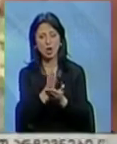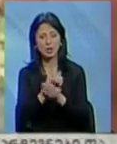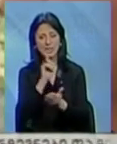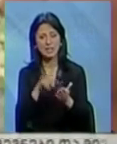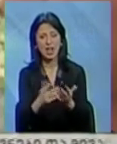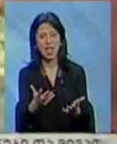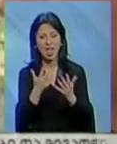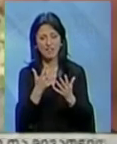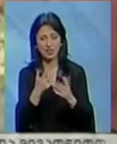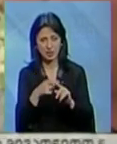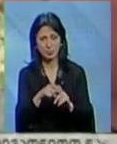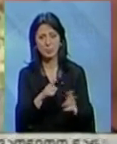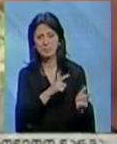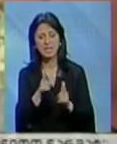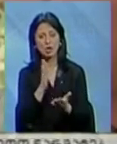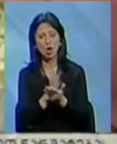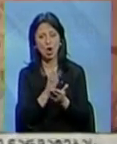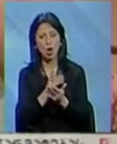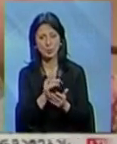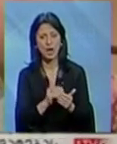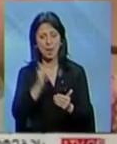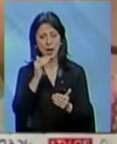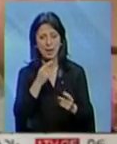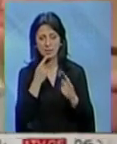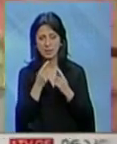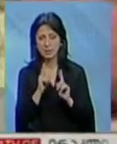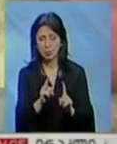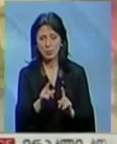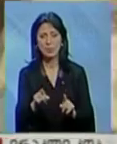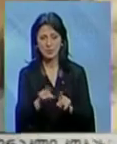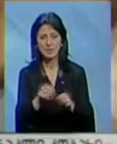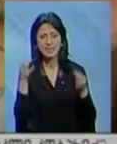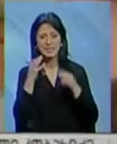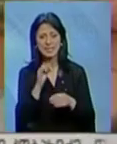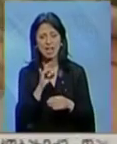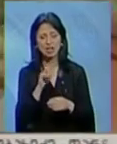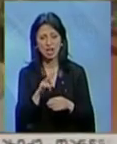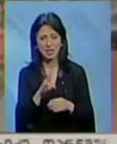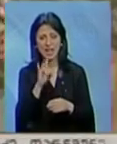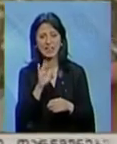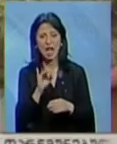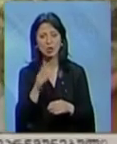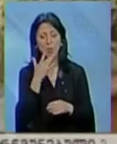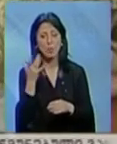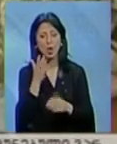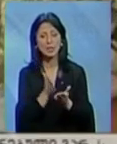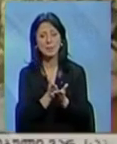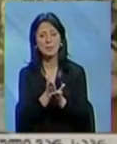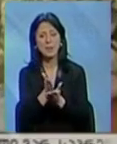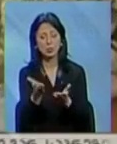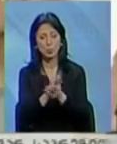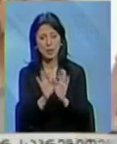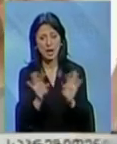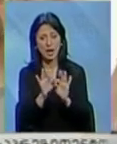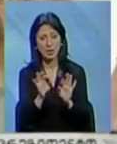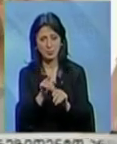საკითხზე ეფექტიან შეკავებასა და მზადყოფნის დონის ამაღლებაზე ისაუბრა. მან სერჟანტებს ნატო-ს შეკავების პოლიტიკის ძირითადი მიმართულებები